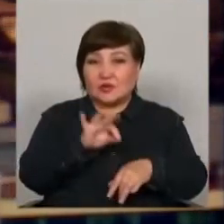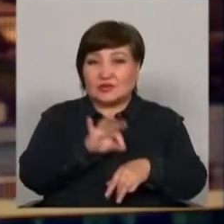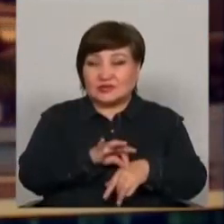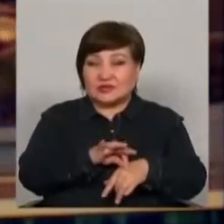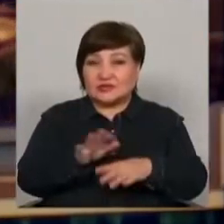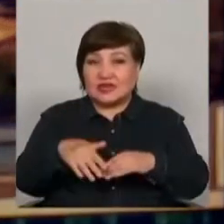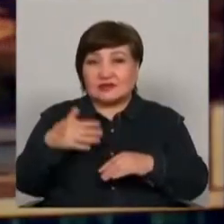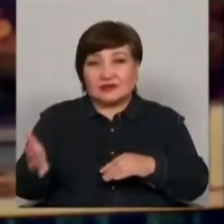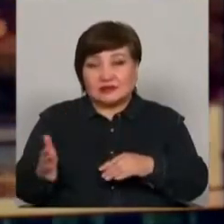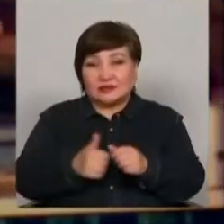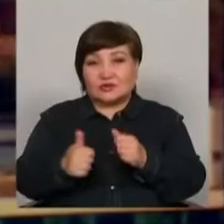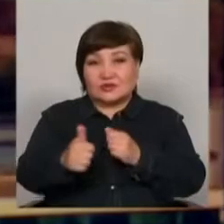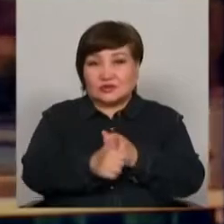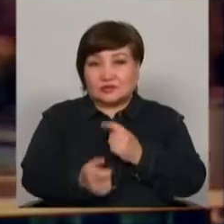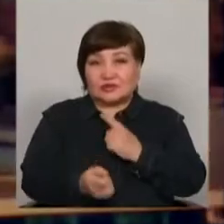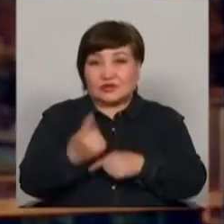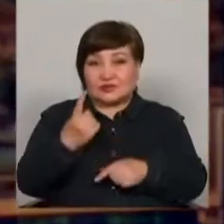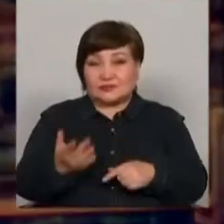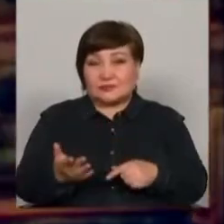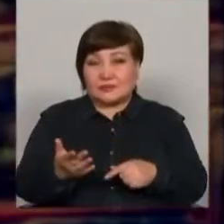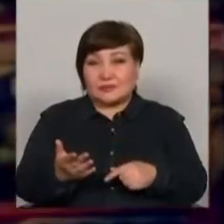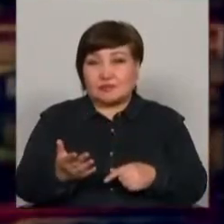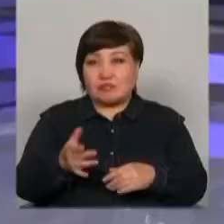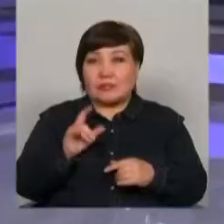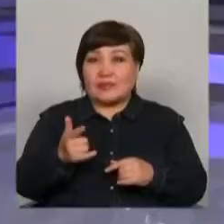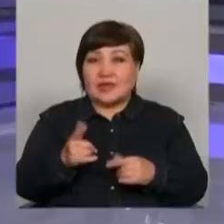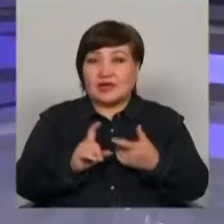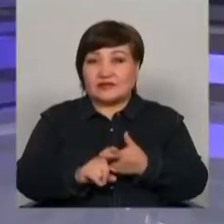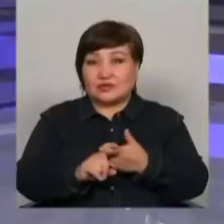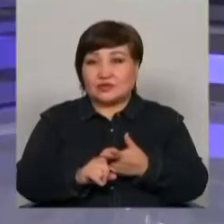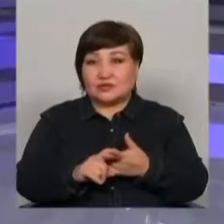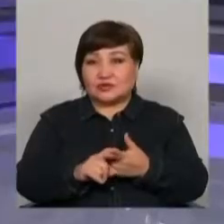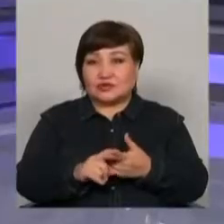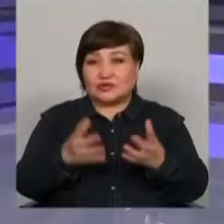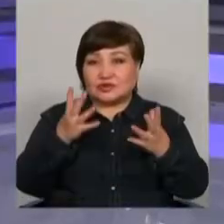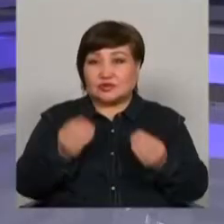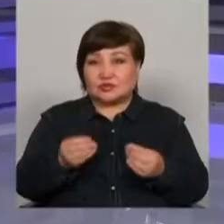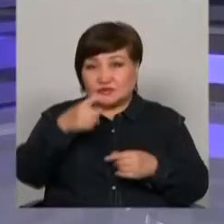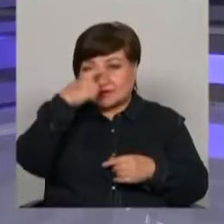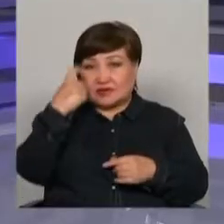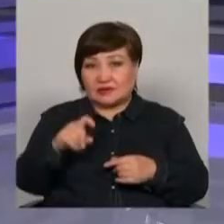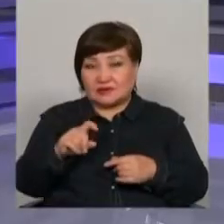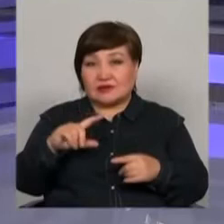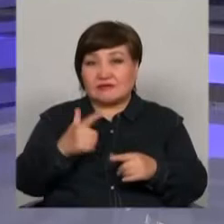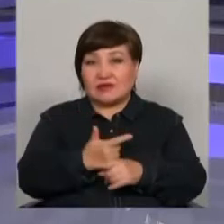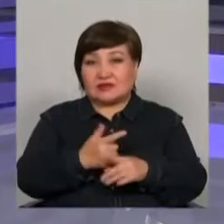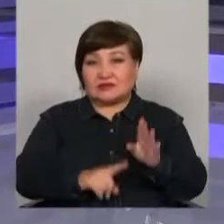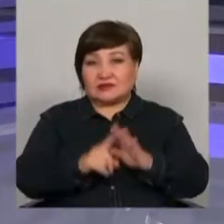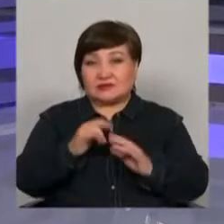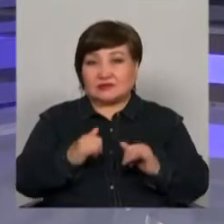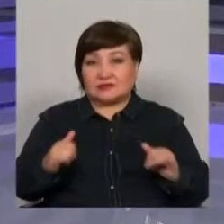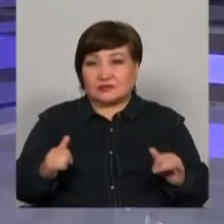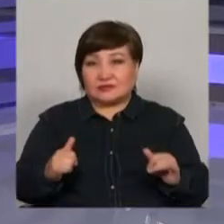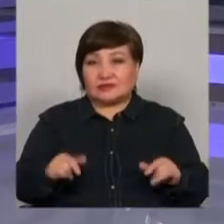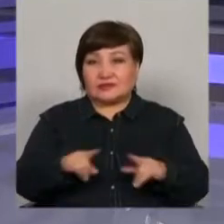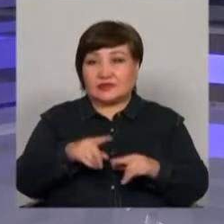жағынан көш бастап тұр екен. Неге вирус осы күн сұғанда қайта өршіп жатыр? Енді мына айта кететін